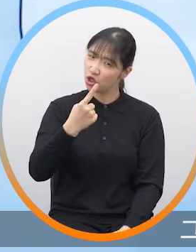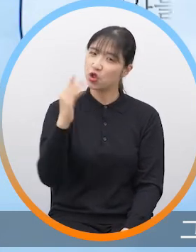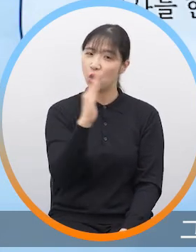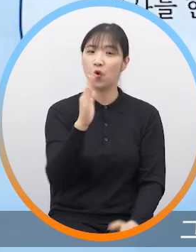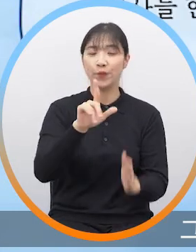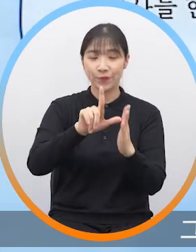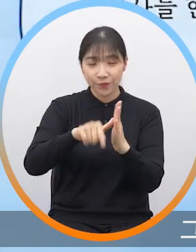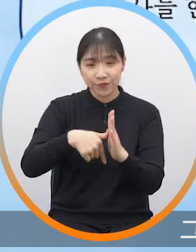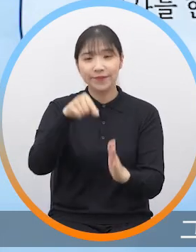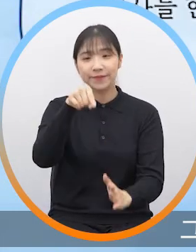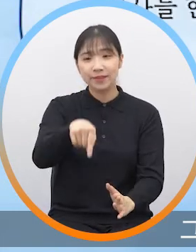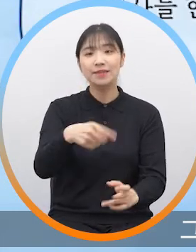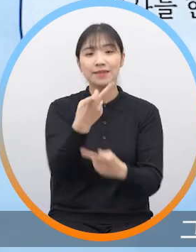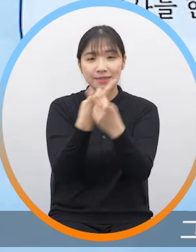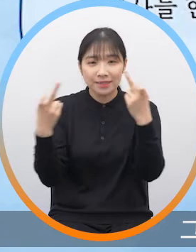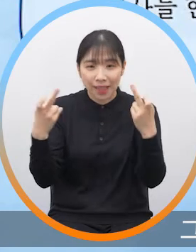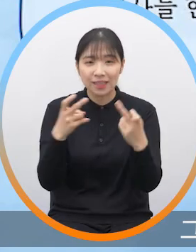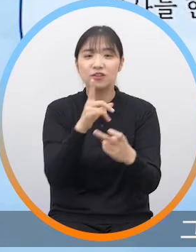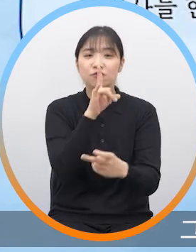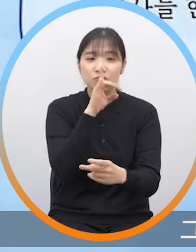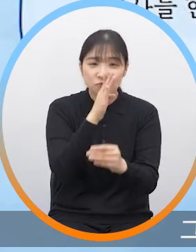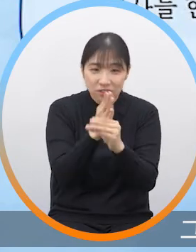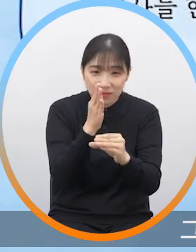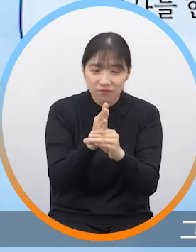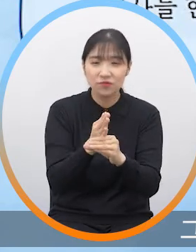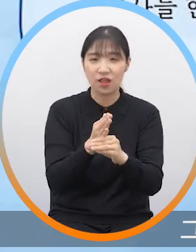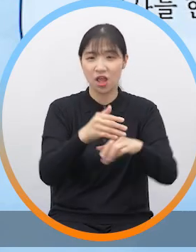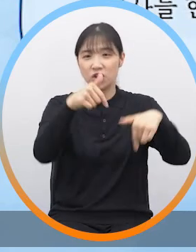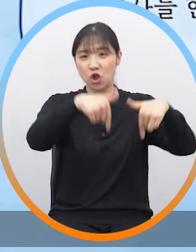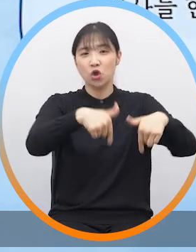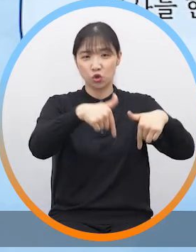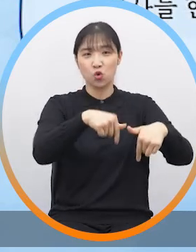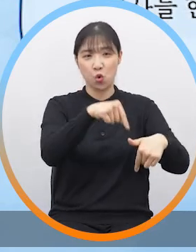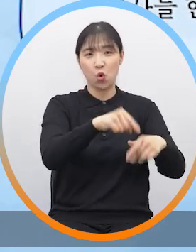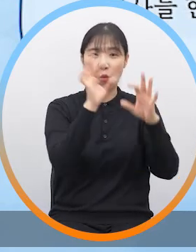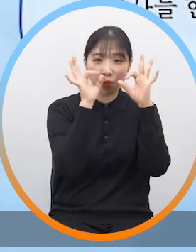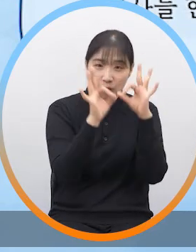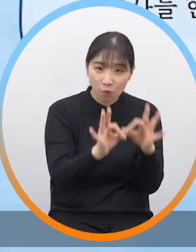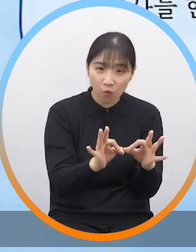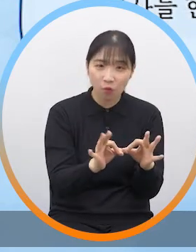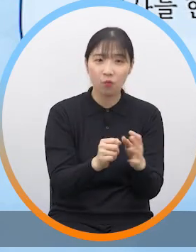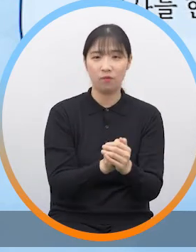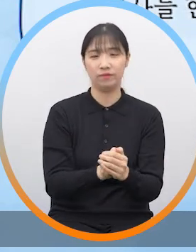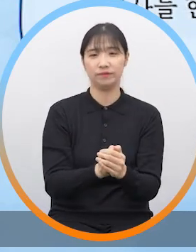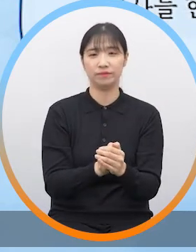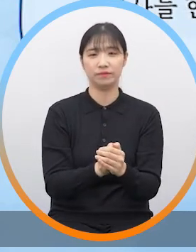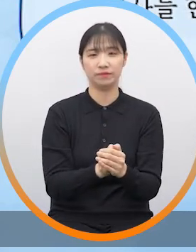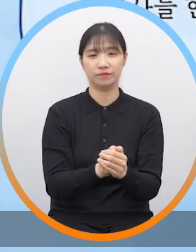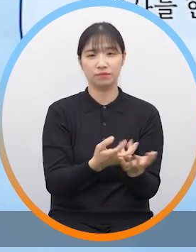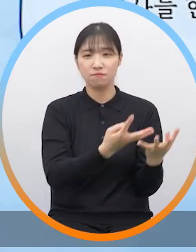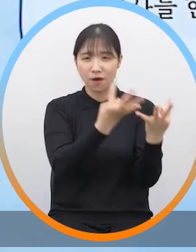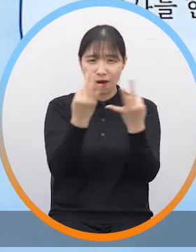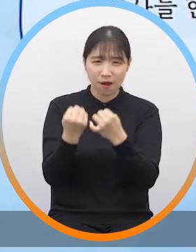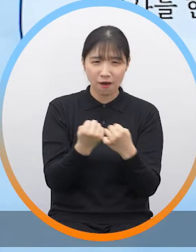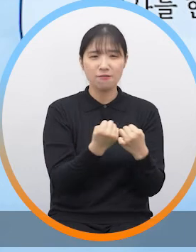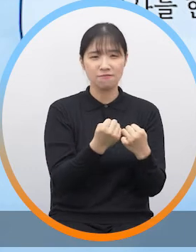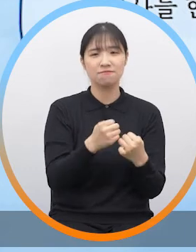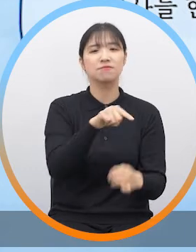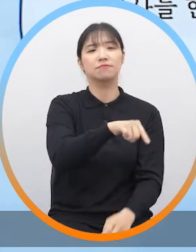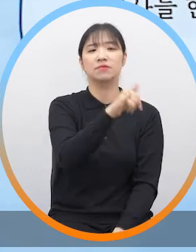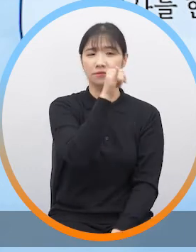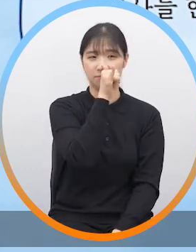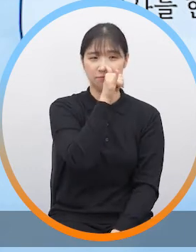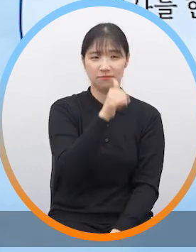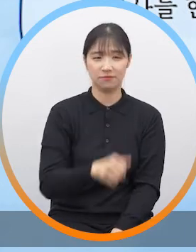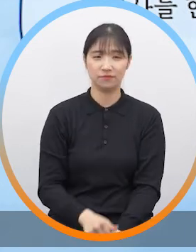천년대의 이 월출산을 중심으로 한 이 서쪽 부분, 영암 쪽 부분에는 굉장히 많은 불사들이